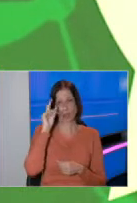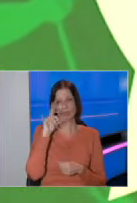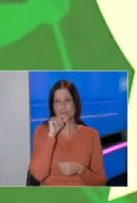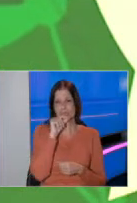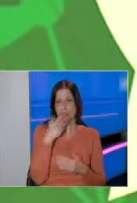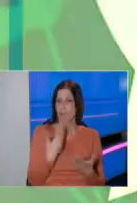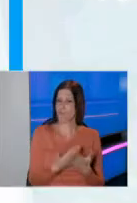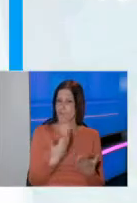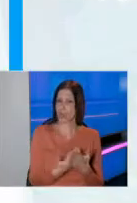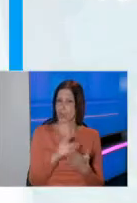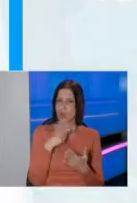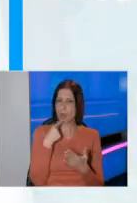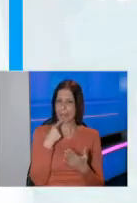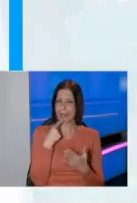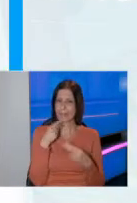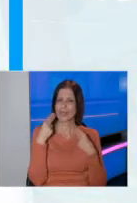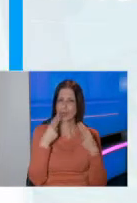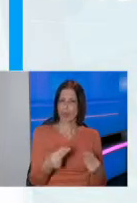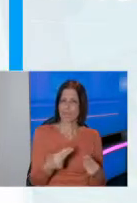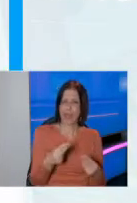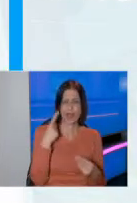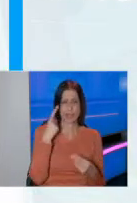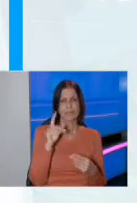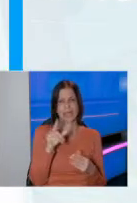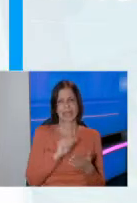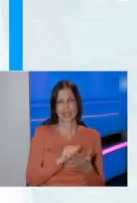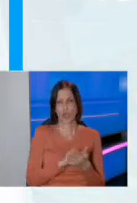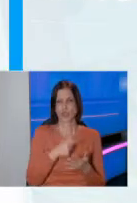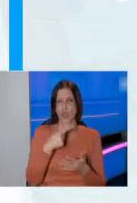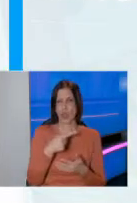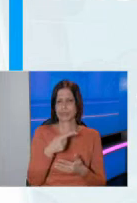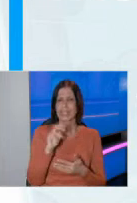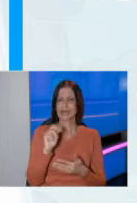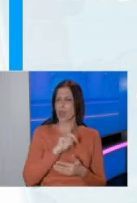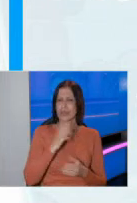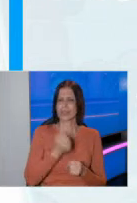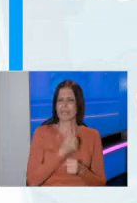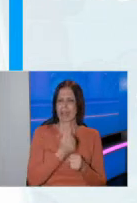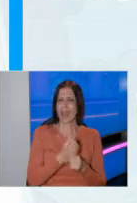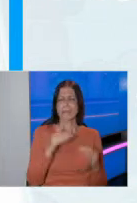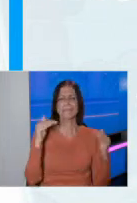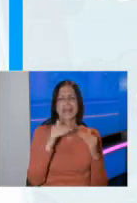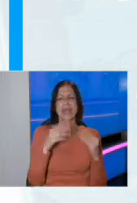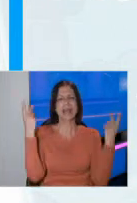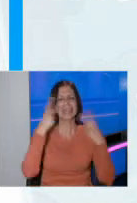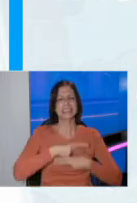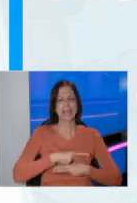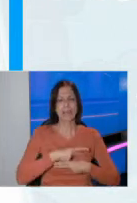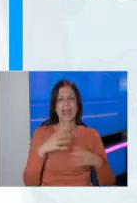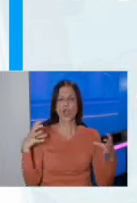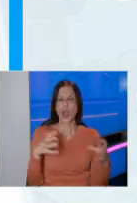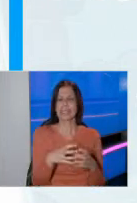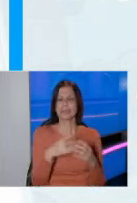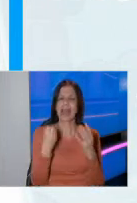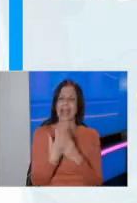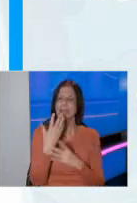כך. העובדות, כך הוא אומר בתגובה על הידיעה בעיתון גלובס, ניסן קורן נקודתיים לא נפעל בהתאם להסכמים הקואליציוניים